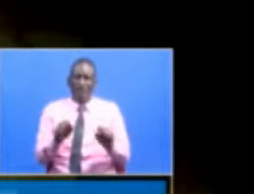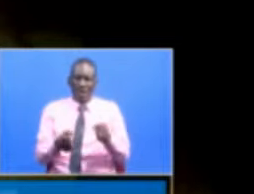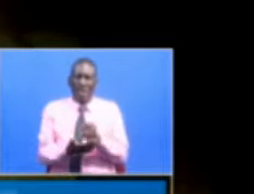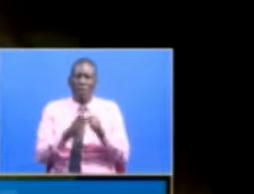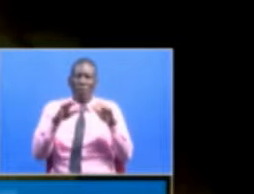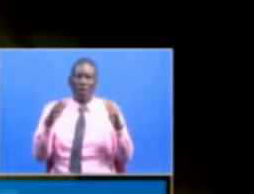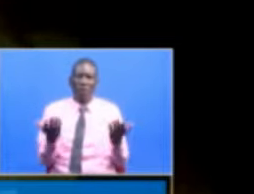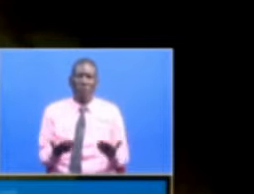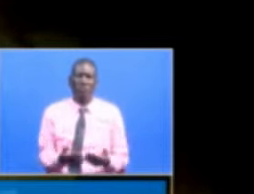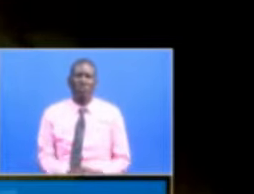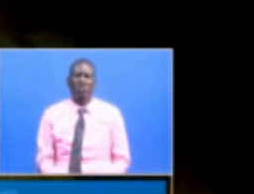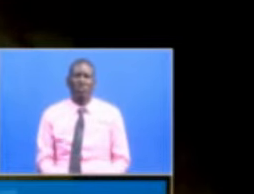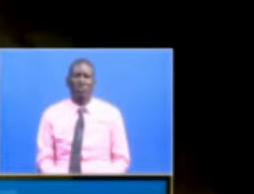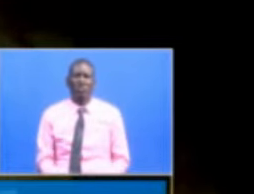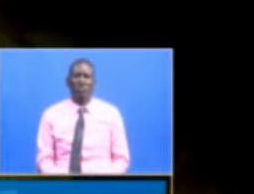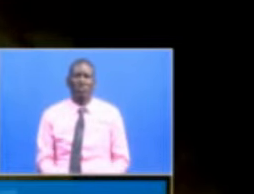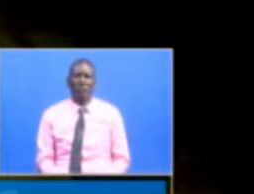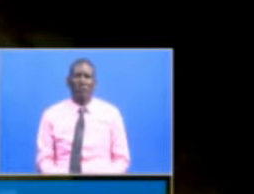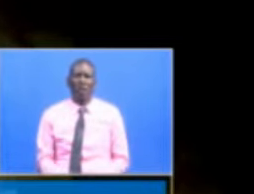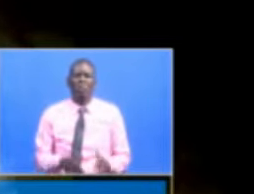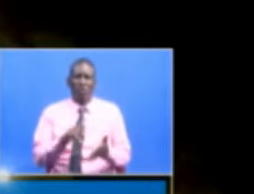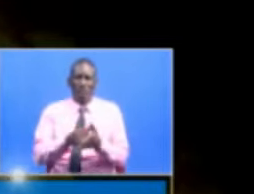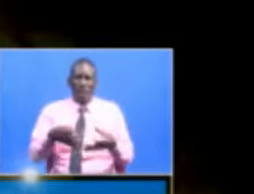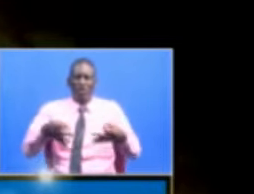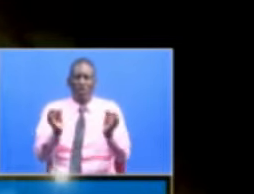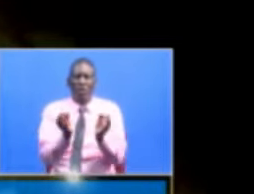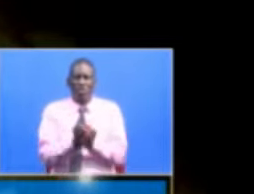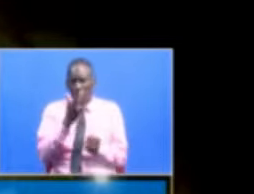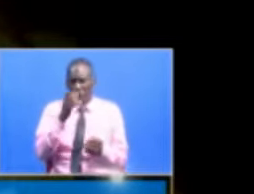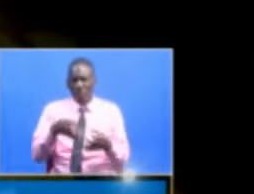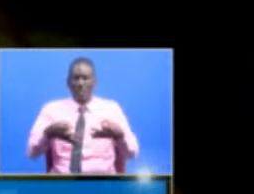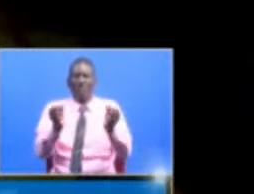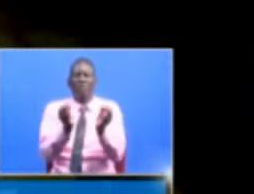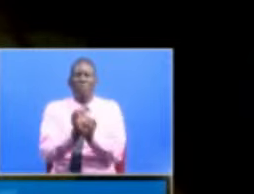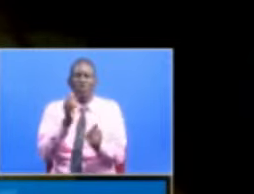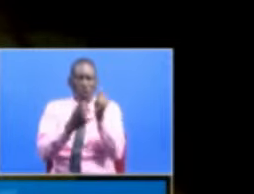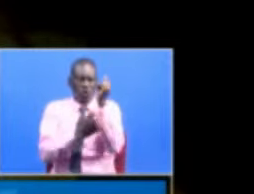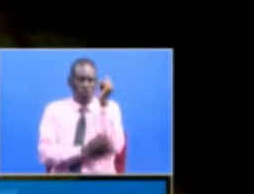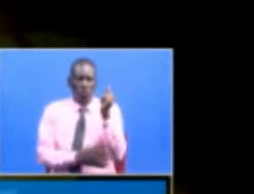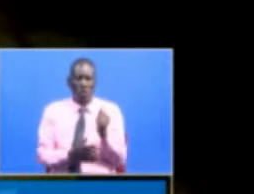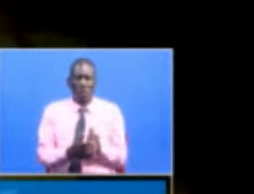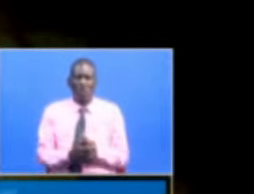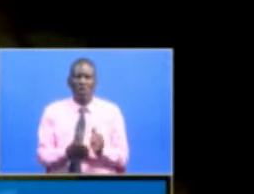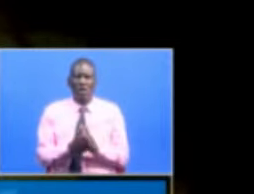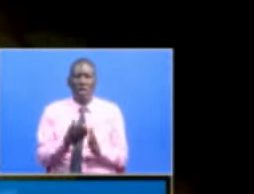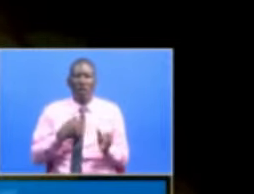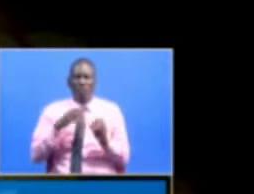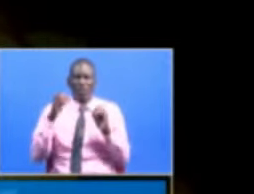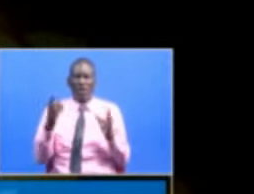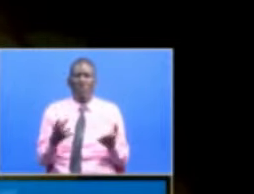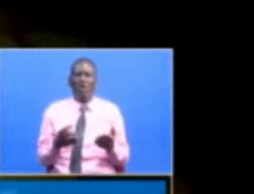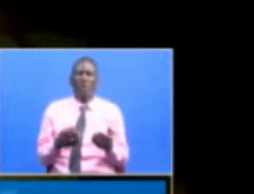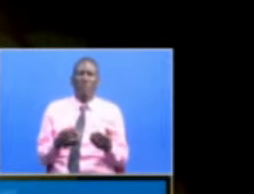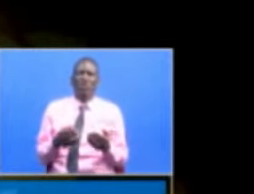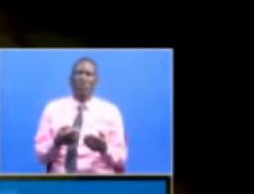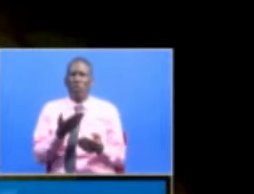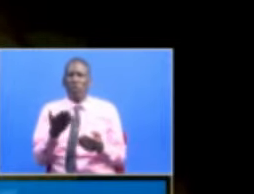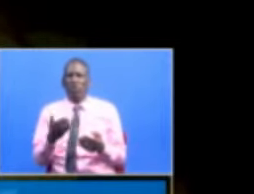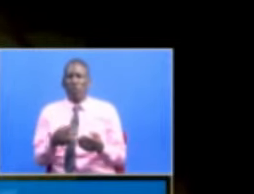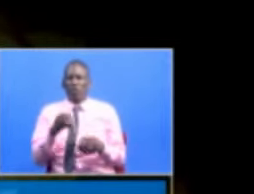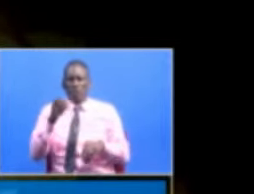inachangia nini kuhusu hiyo familia, kwa ajili ni familia ambaye ni maskini, hawana mbele wala nyuma. Ile mifuko tulikuwa